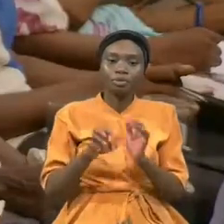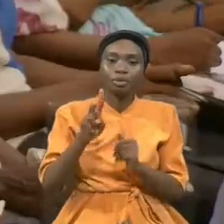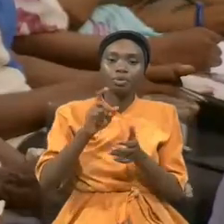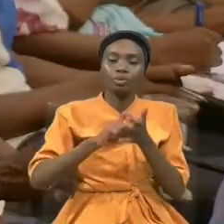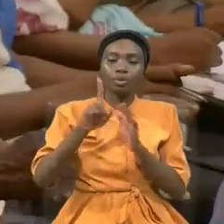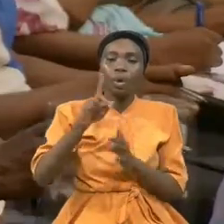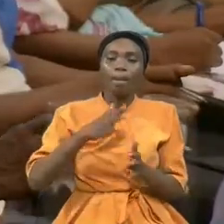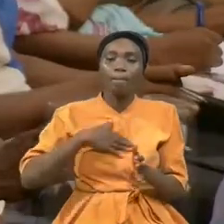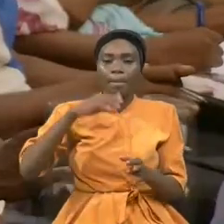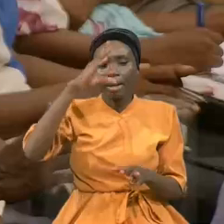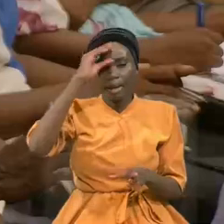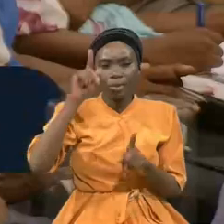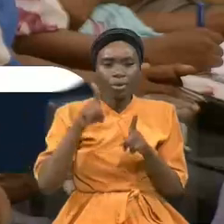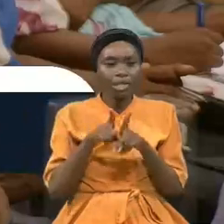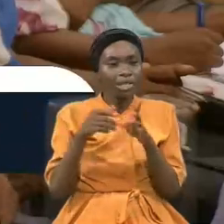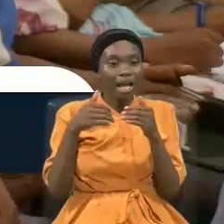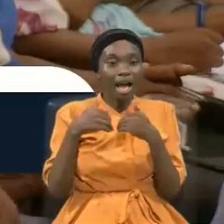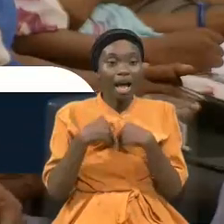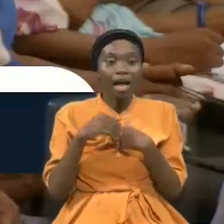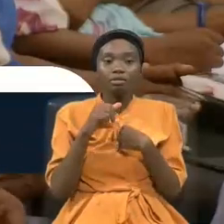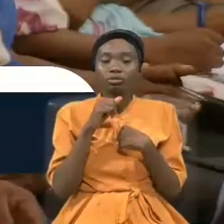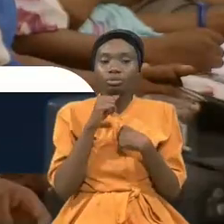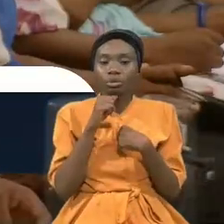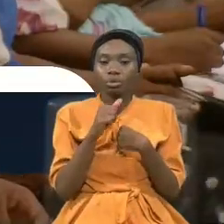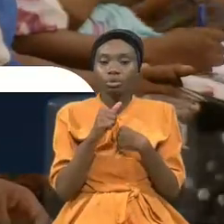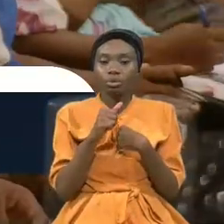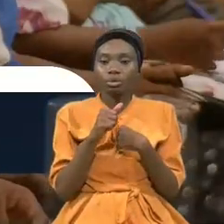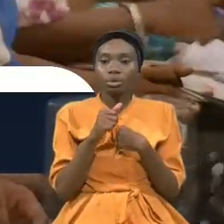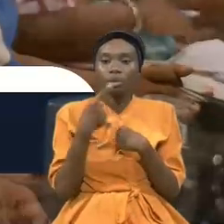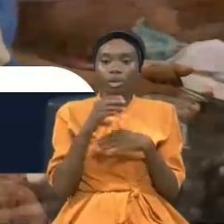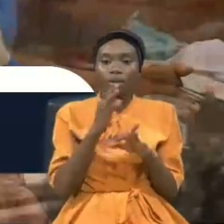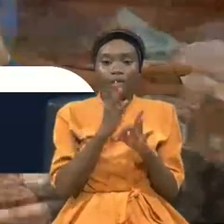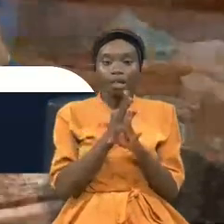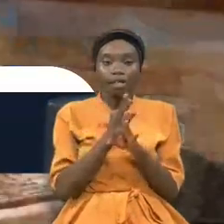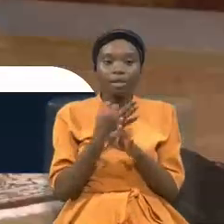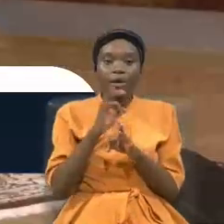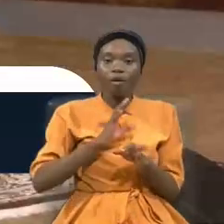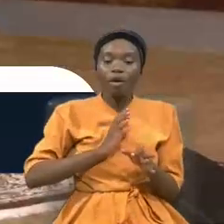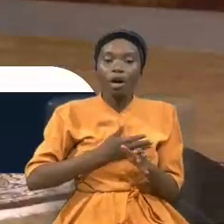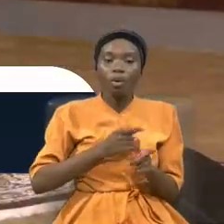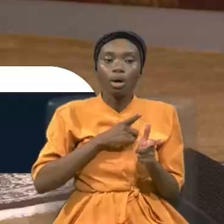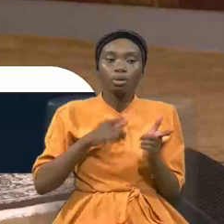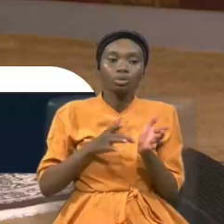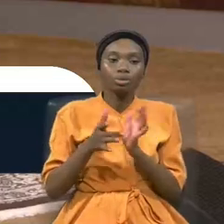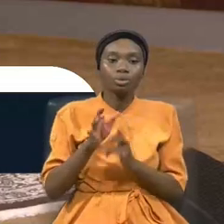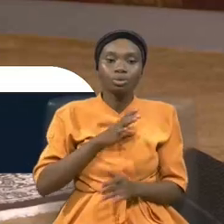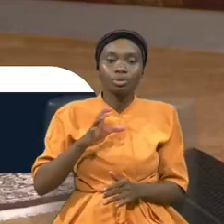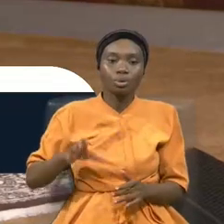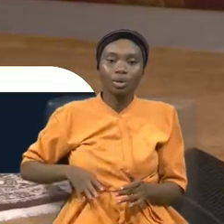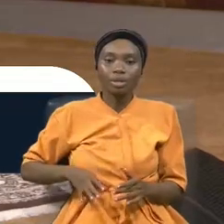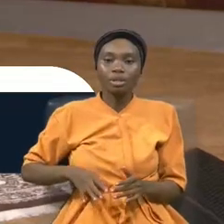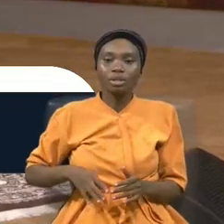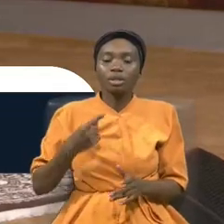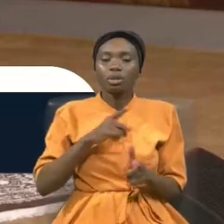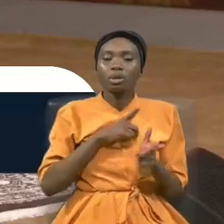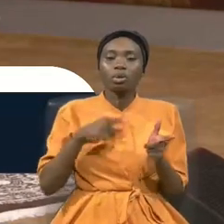1. Mes frères, que votre foi, encore frères, que votre foi en notre glorieux Seigneur